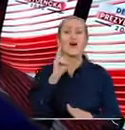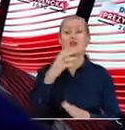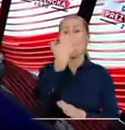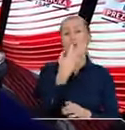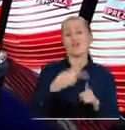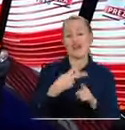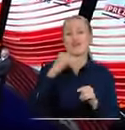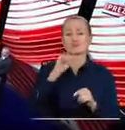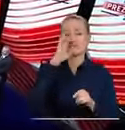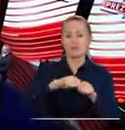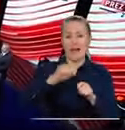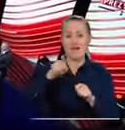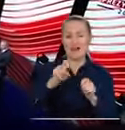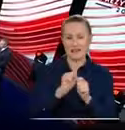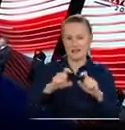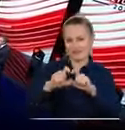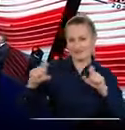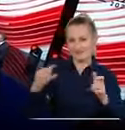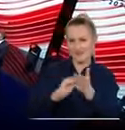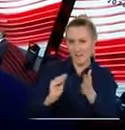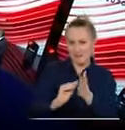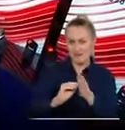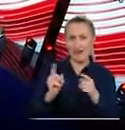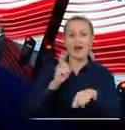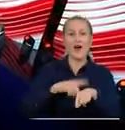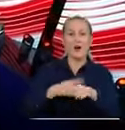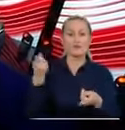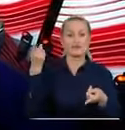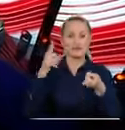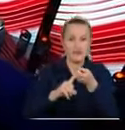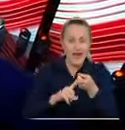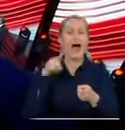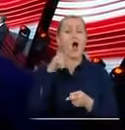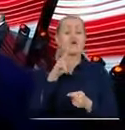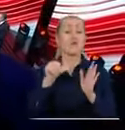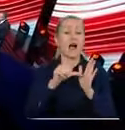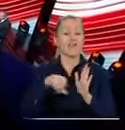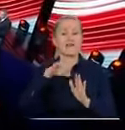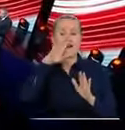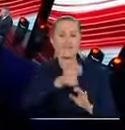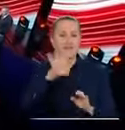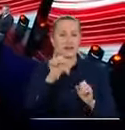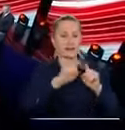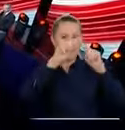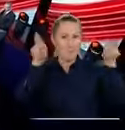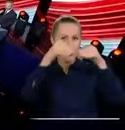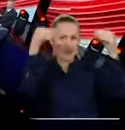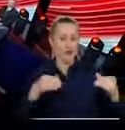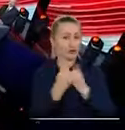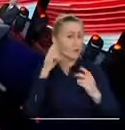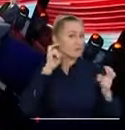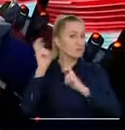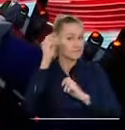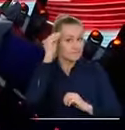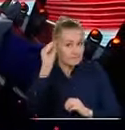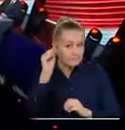śledzić na ekranach swoich telewizorów, a kandydaci będą to widzieć na monitorze w studiu. Gdy usłyszą państwo taki dźwięk,